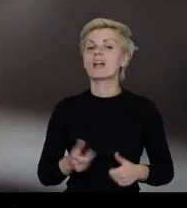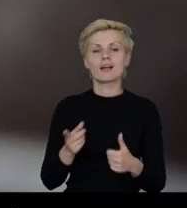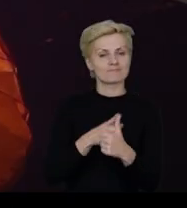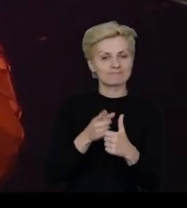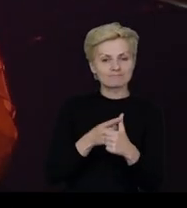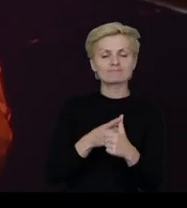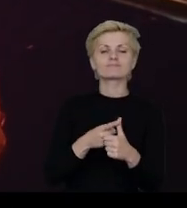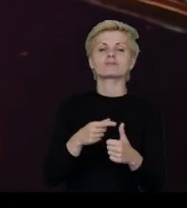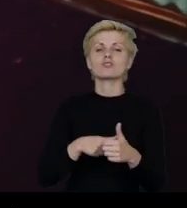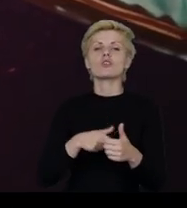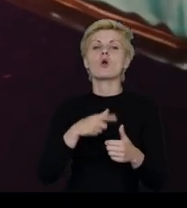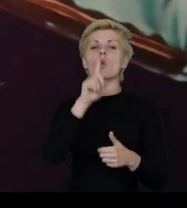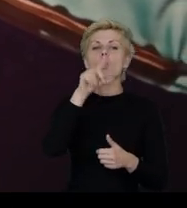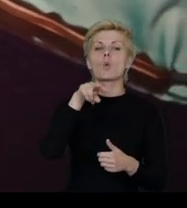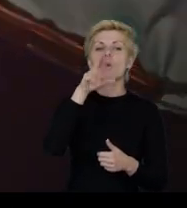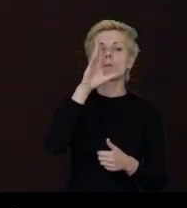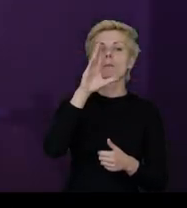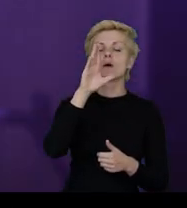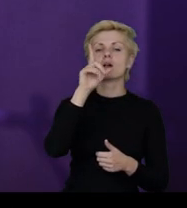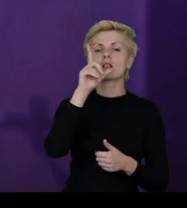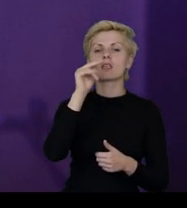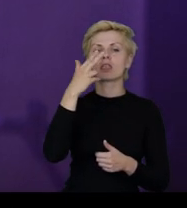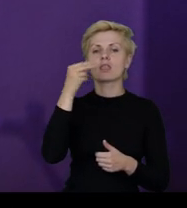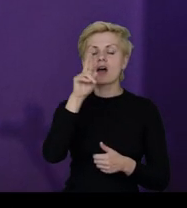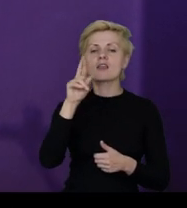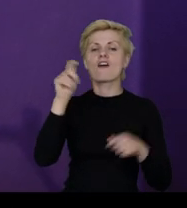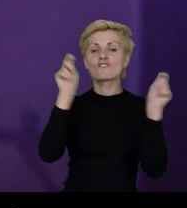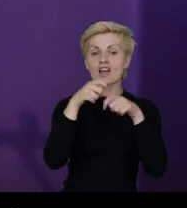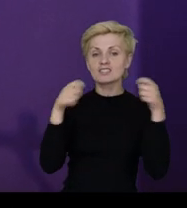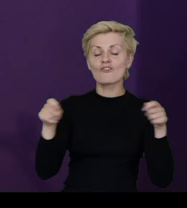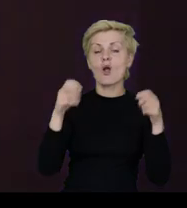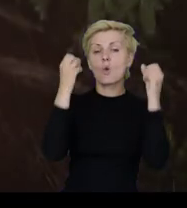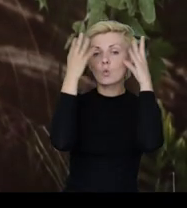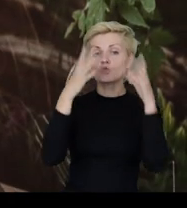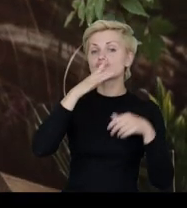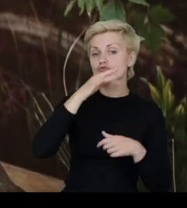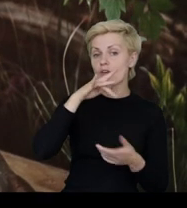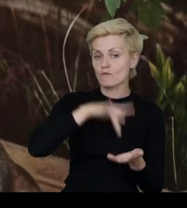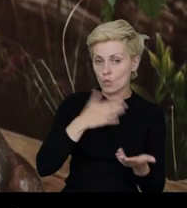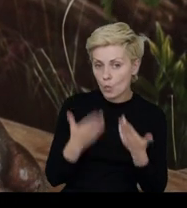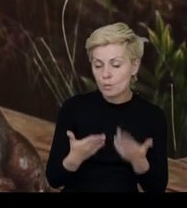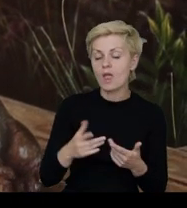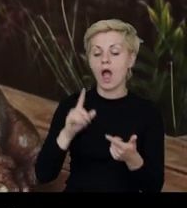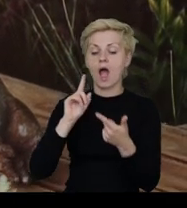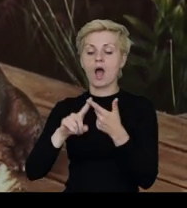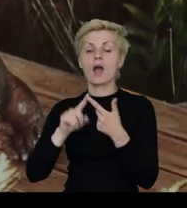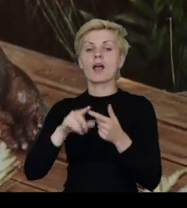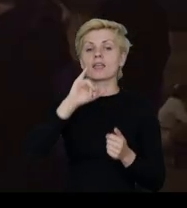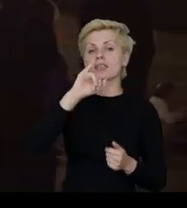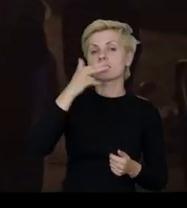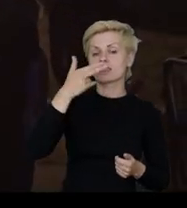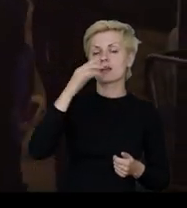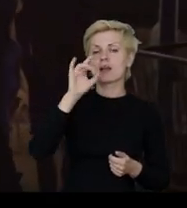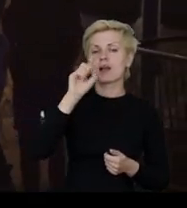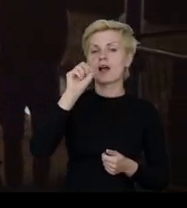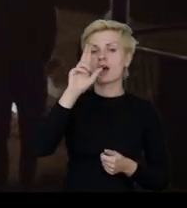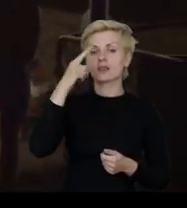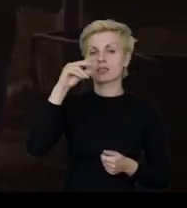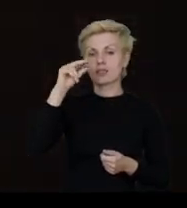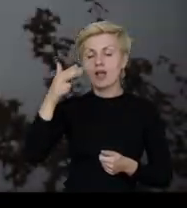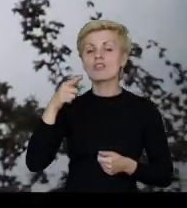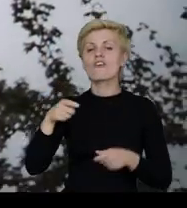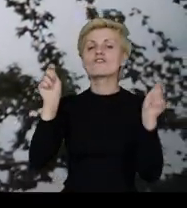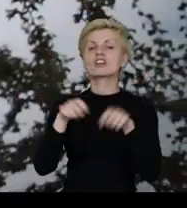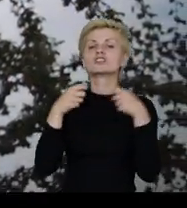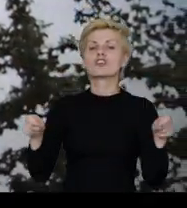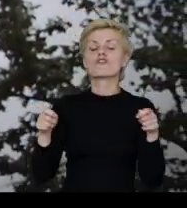na myśli Lubliner Festival, czyli Festiwal Kultury Żydowskiej w Lublinie oraz Ingarden, czyli Festiwal Sztuki